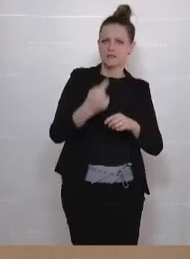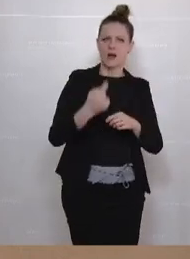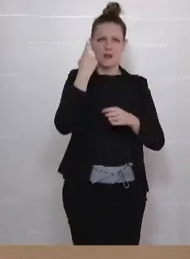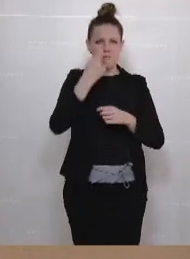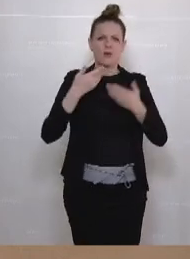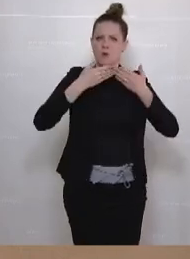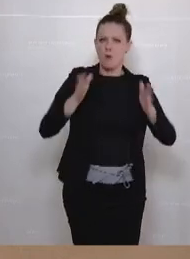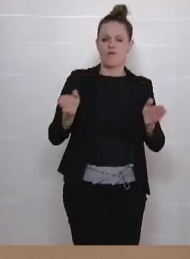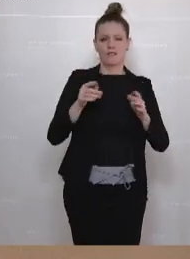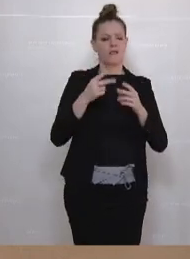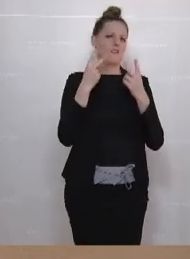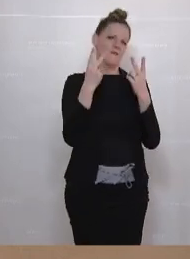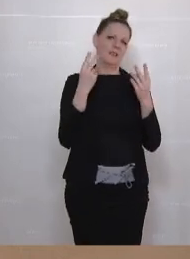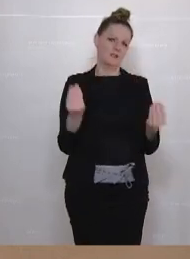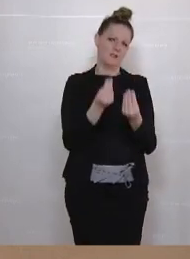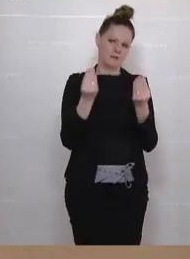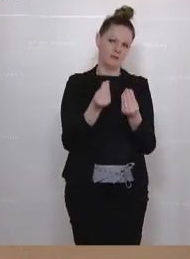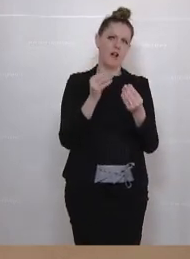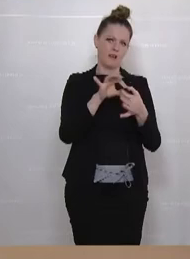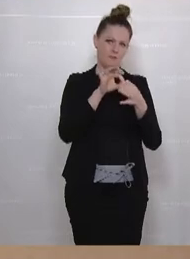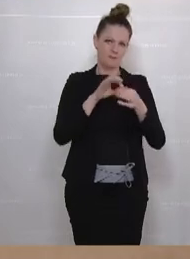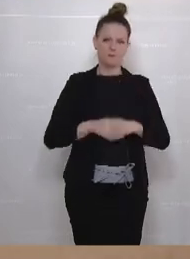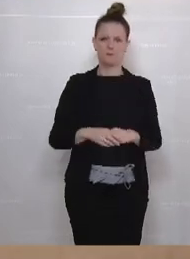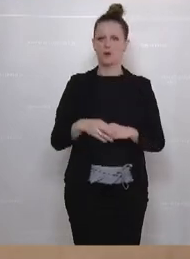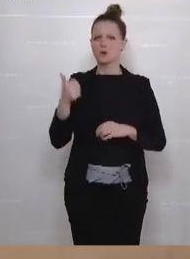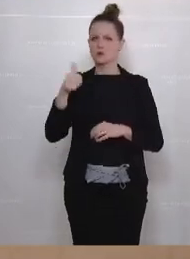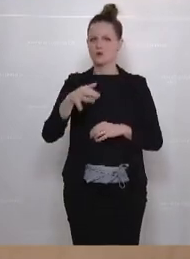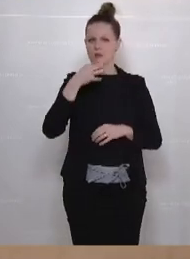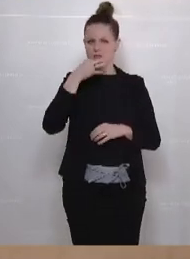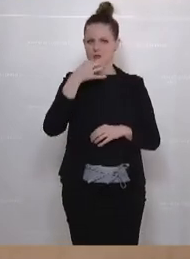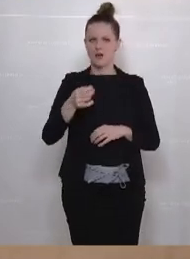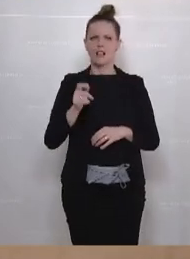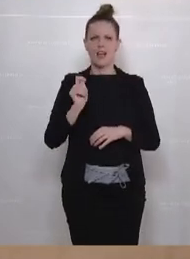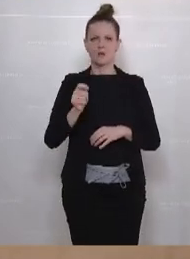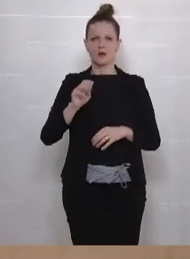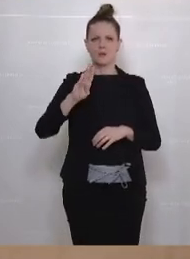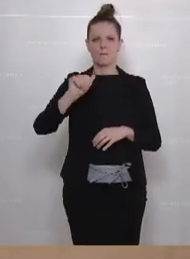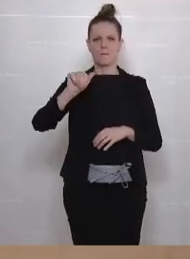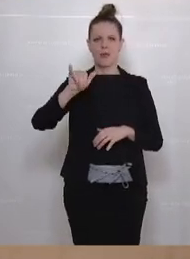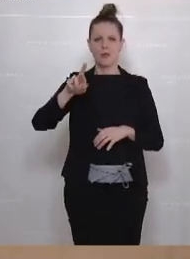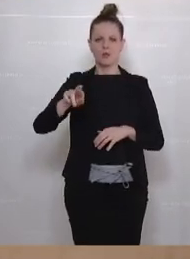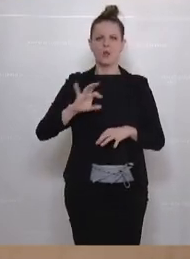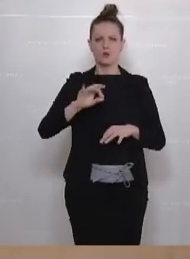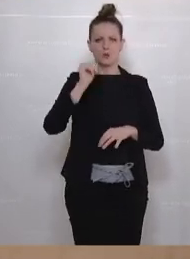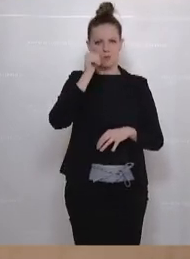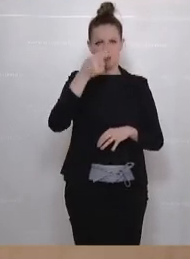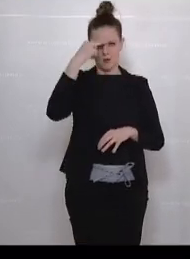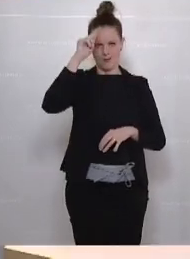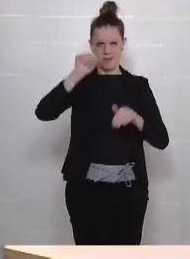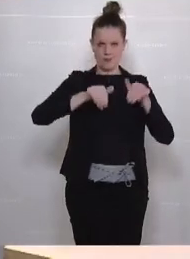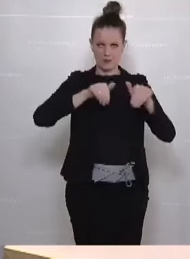wesentliche Mittel in diesem Zusammenhang. Zusatzfrage stellt die Frau Abgeordnete Bayer. Ja, guten Morgen, Herr Minister. Sie haben es